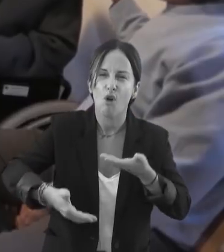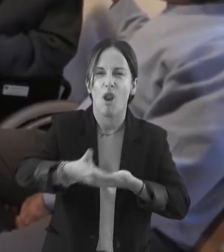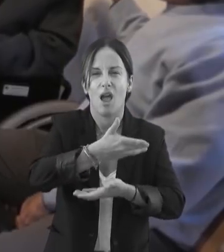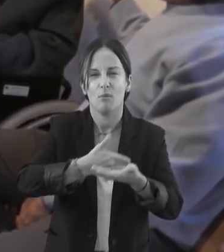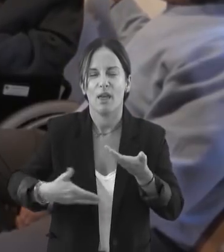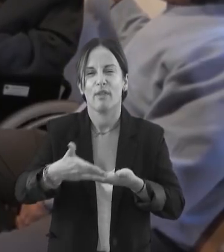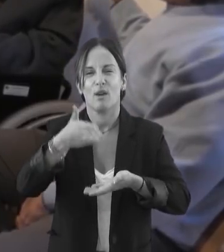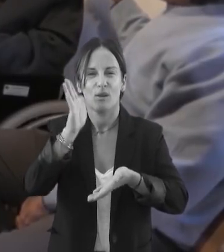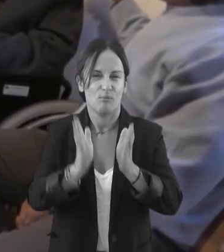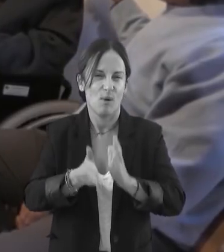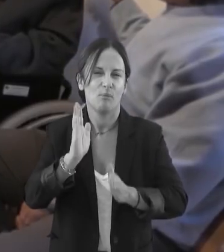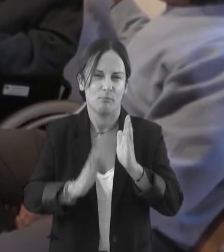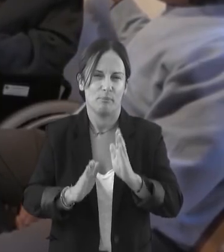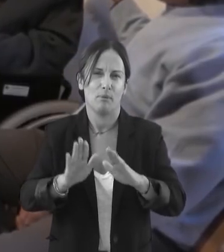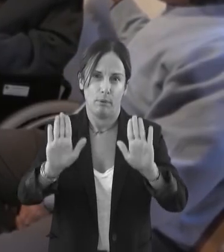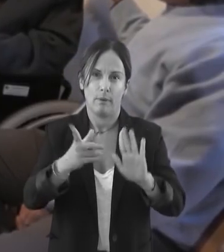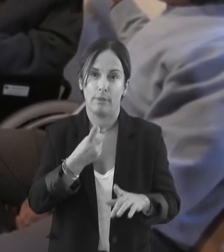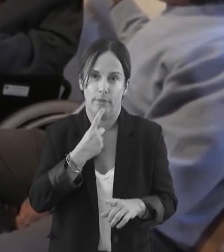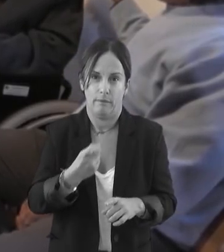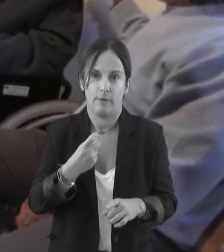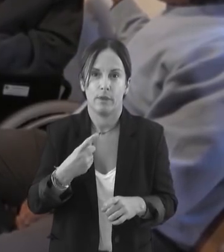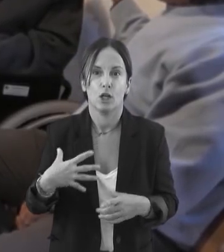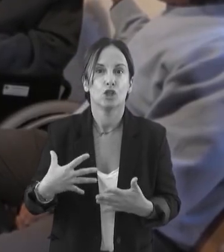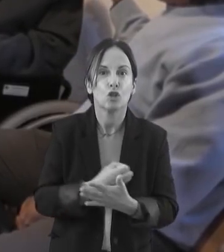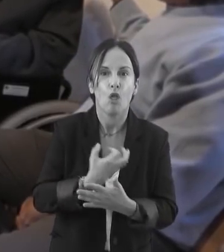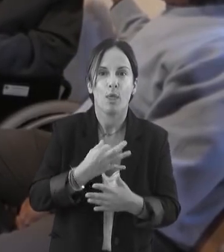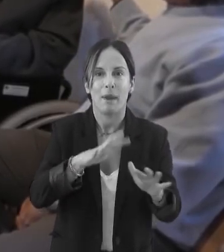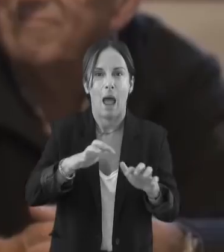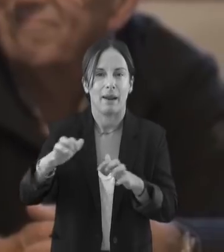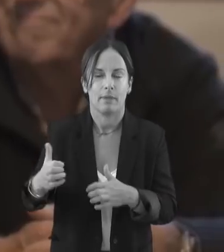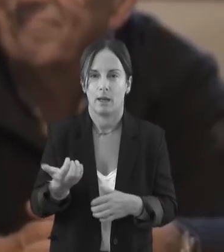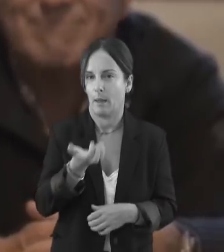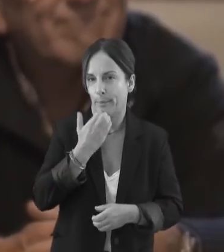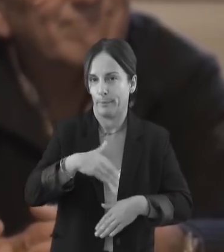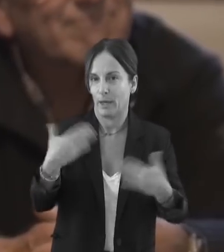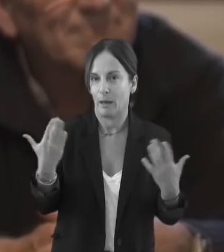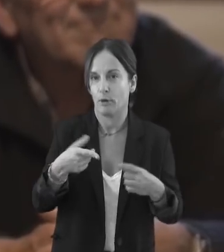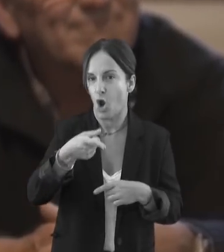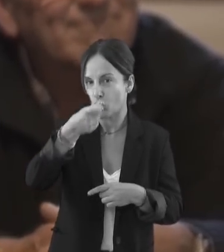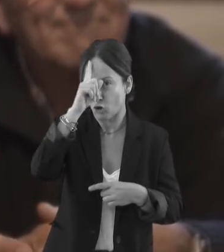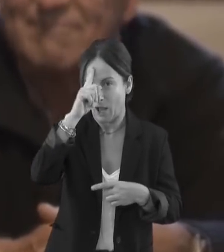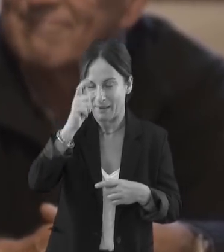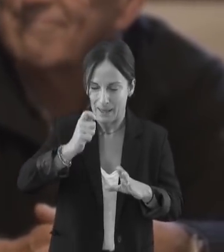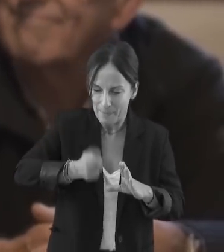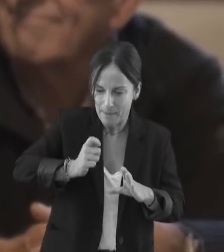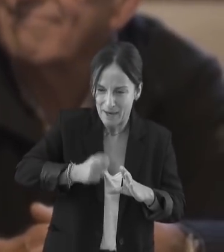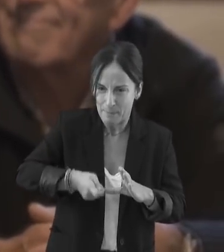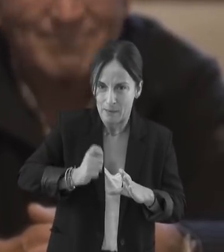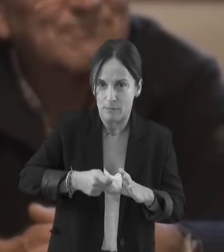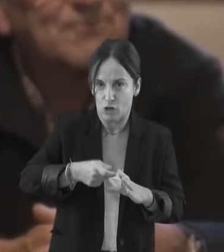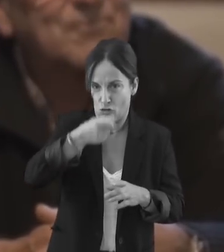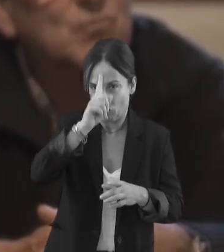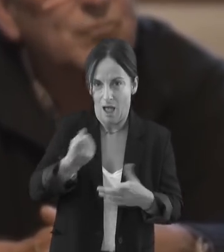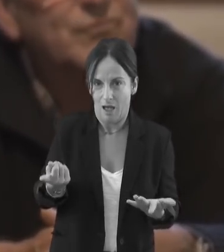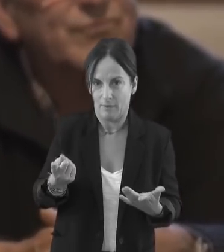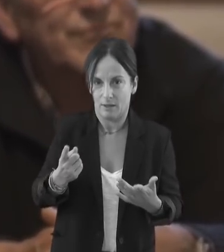a fer cantoneres, quantes escaire, les hi col·locava i el anava tirant. Intentaven compaginar un poc de tot, fer un poc de tot.